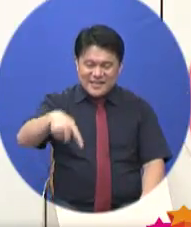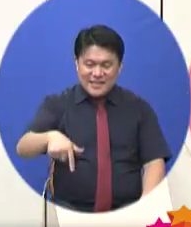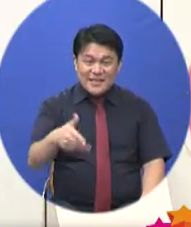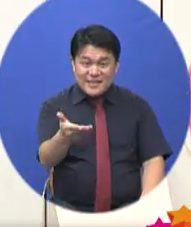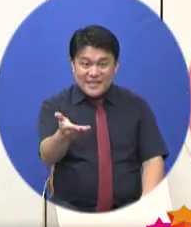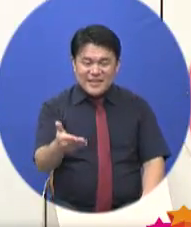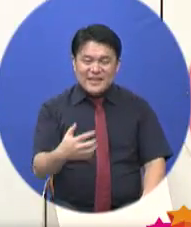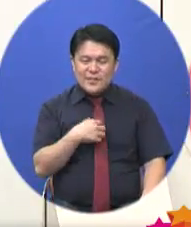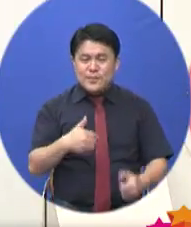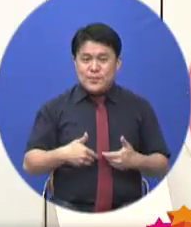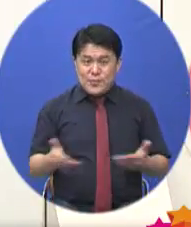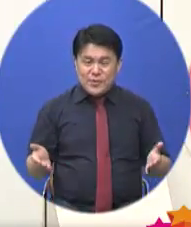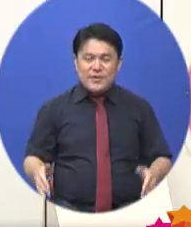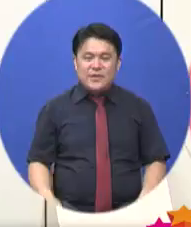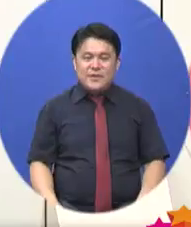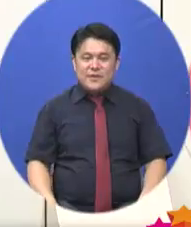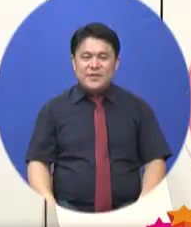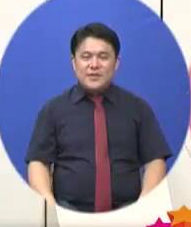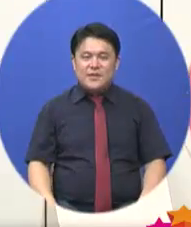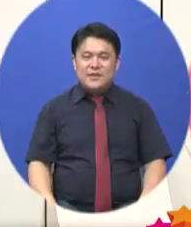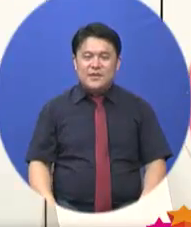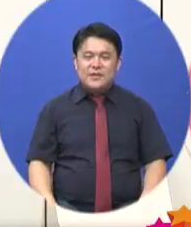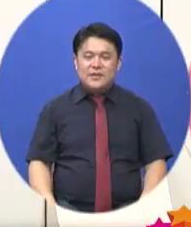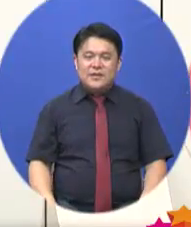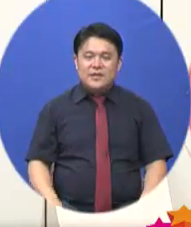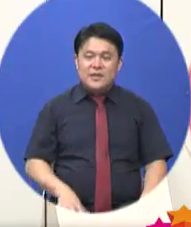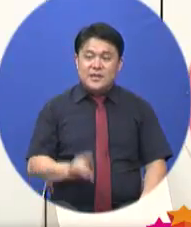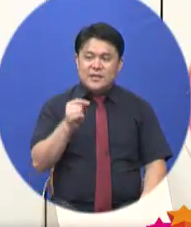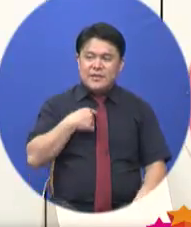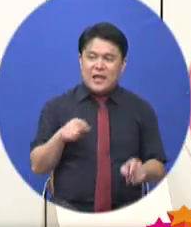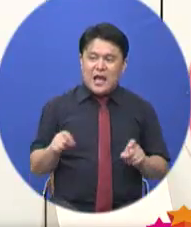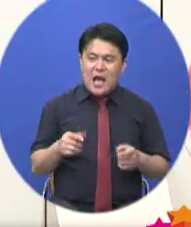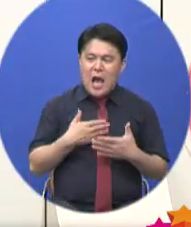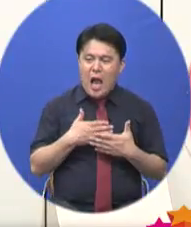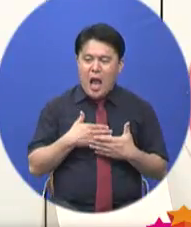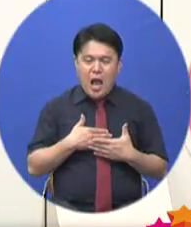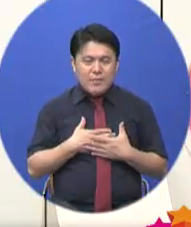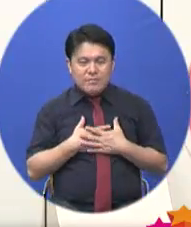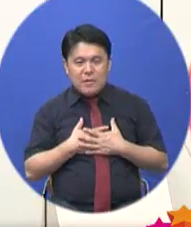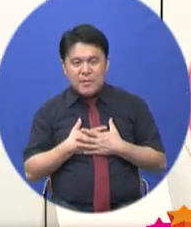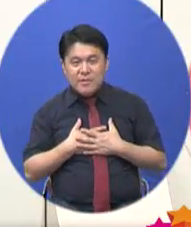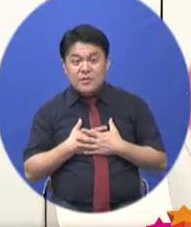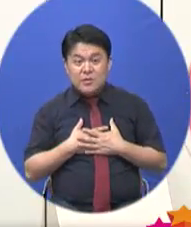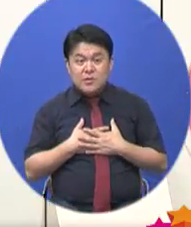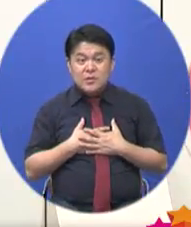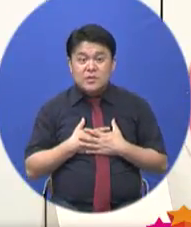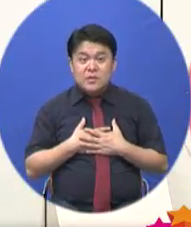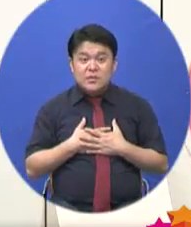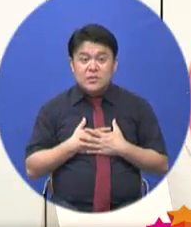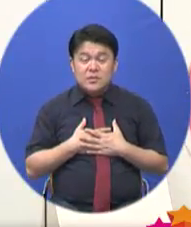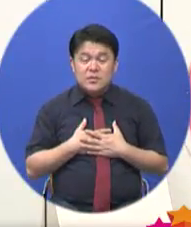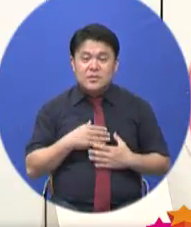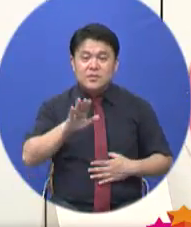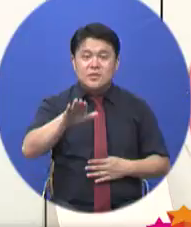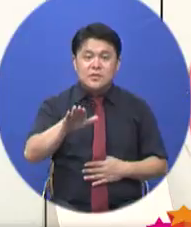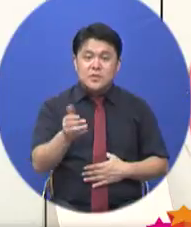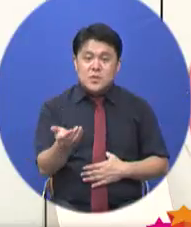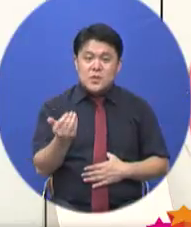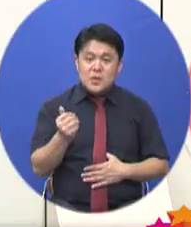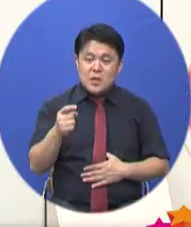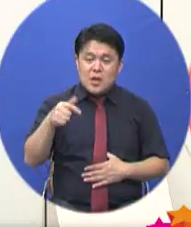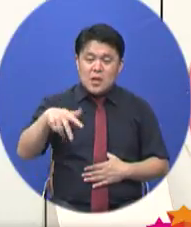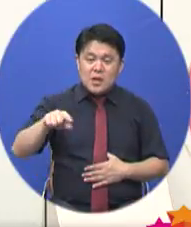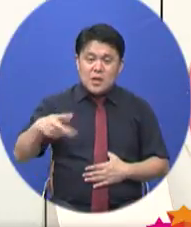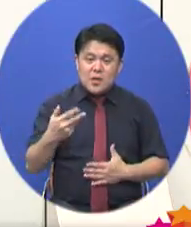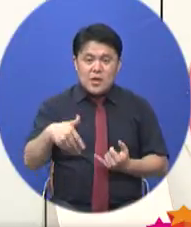네, 걱정 안 하셔도 됩니다. 네. 아, 지금 언니가 내가 막 떨리네. 아니, 그러니까요. 말씀을 좀 많이 하세요. 흑산도 아가씨